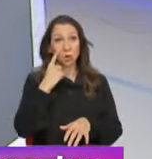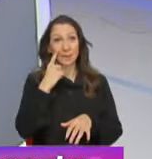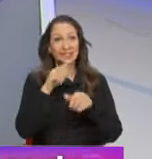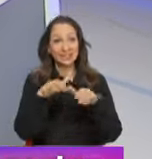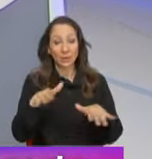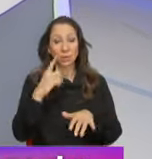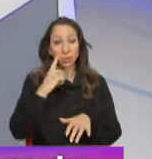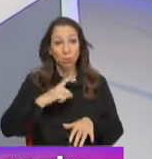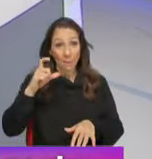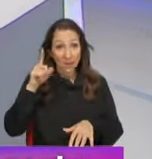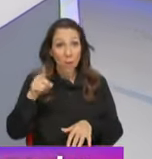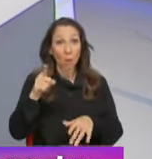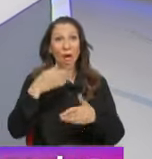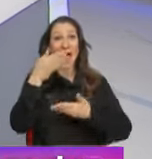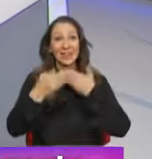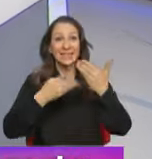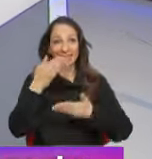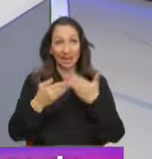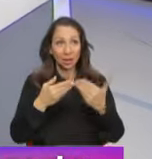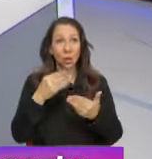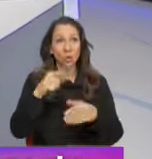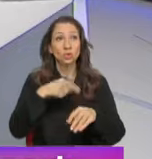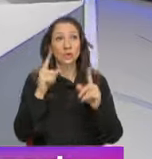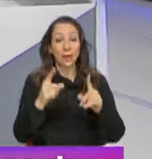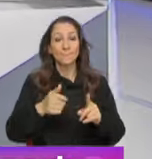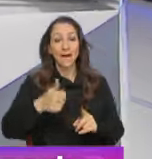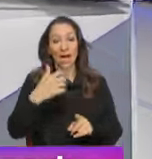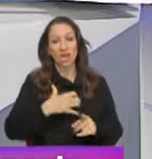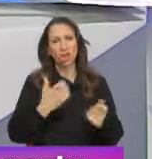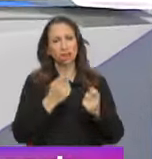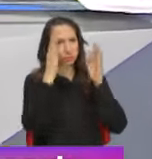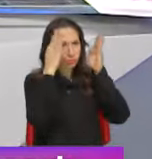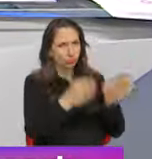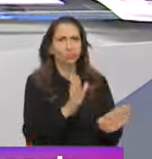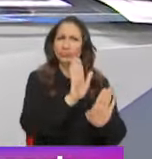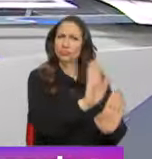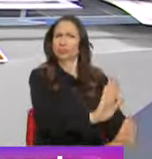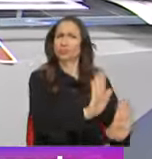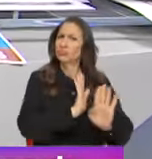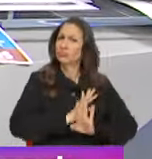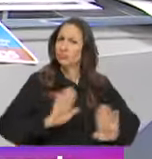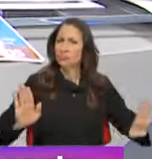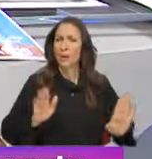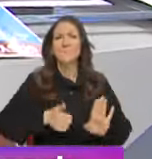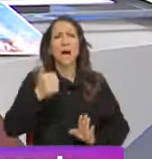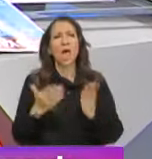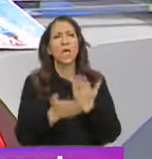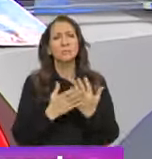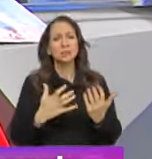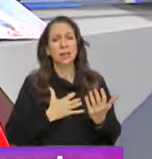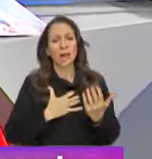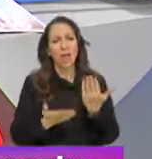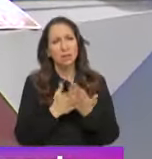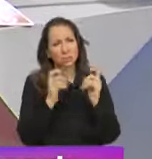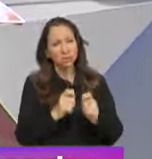Sistemi Cumhurbaşkanı bunu anlatırken e o süreçte bakanlar kendi işlerini yapacaklar ve işte hani bakan yardımcıları da kendilerine